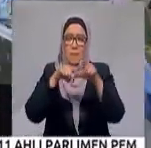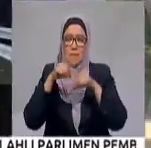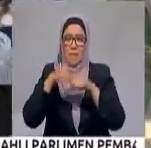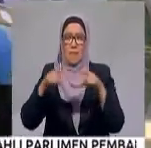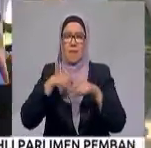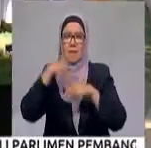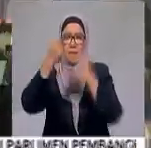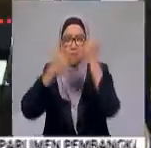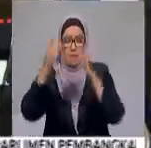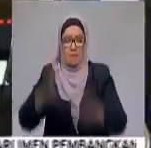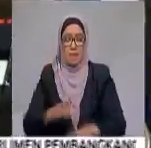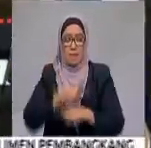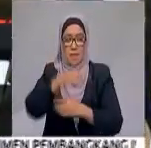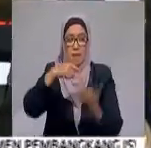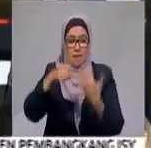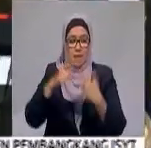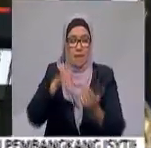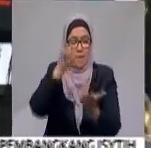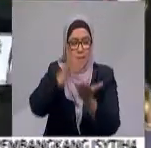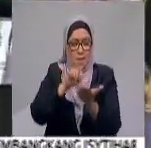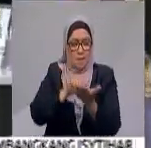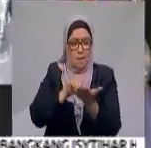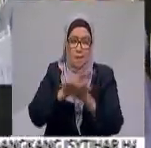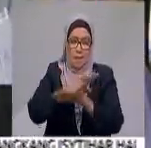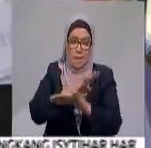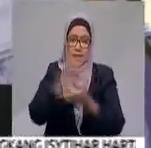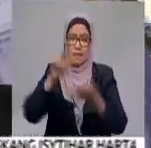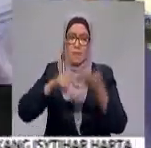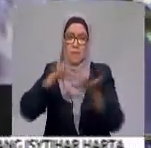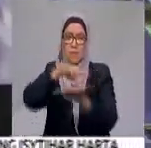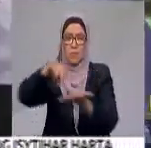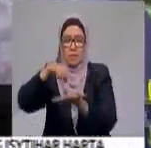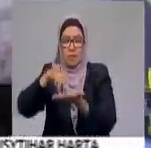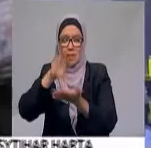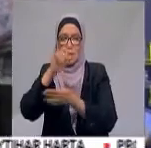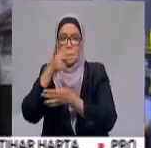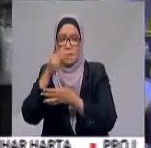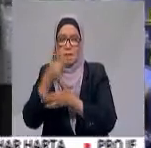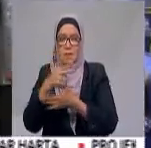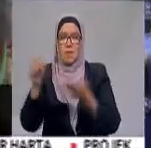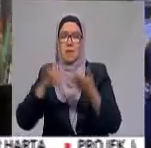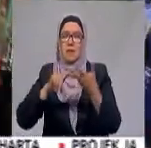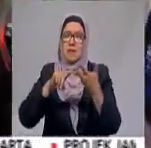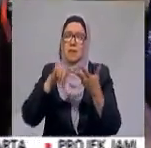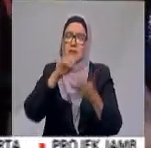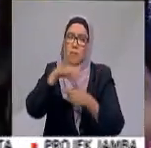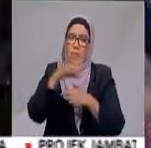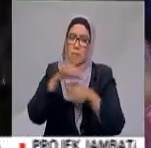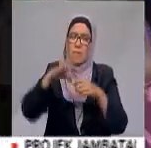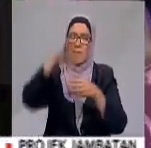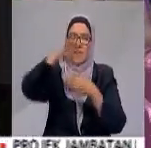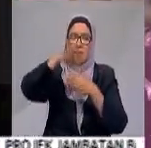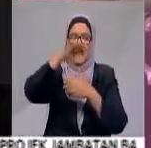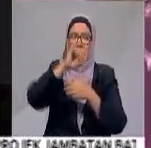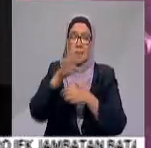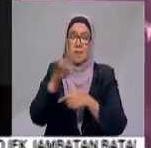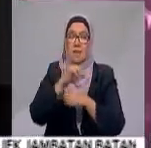dan minuman ialah ayam penyet, rujak Aceh, lontong sayur, ketoprak, teh adeni dan kopi